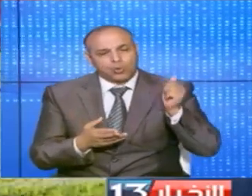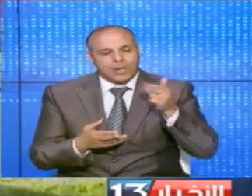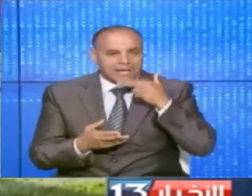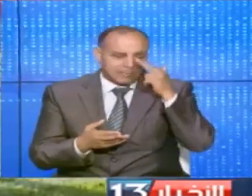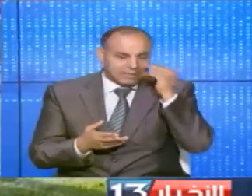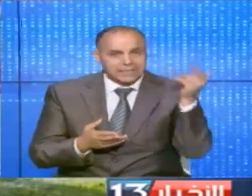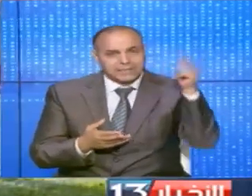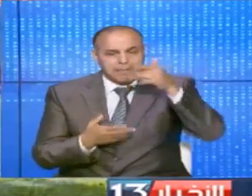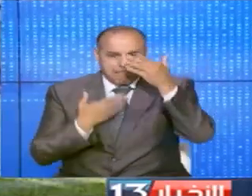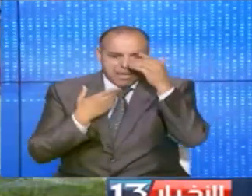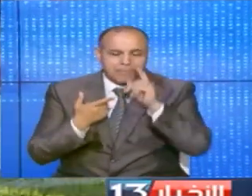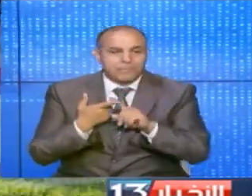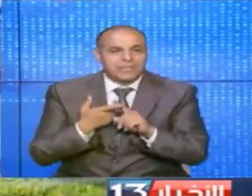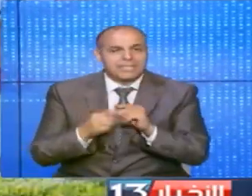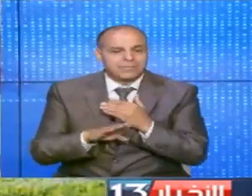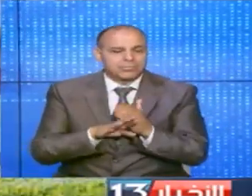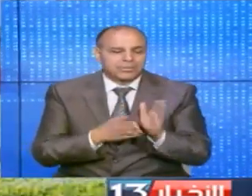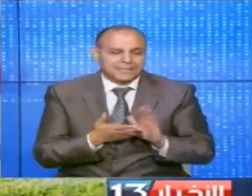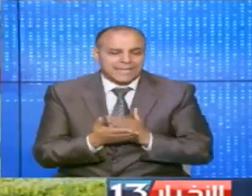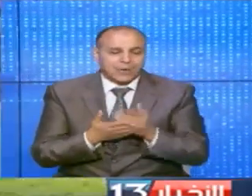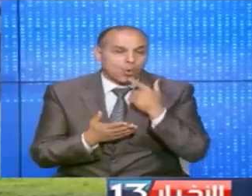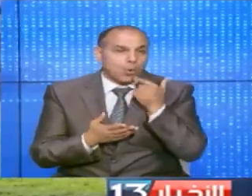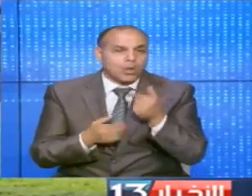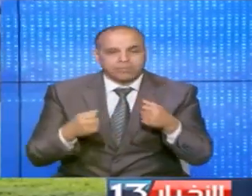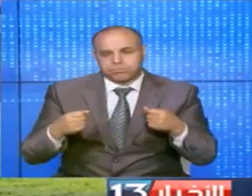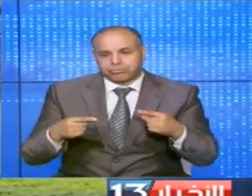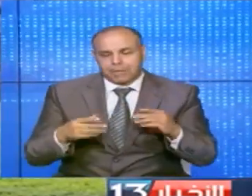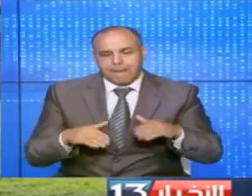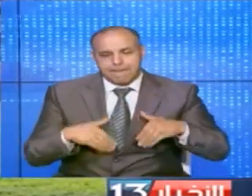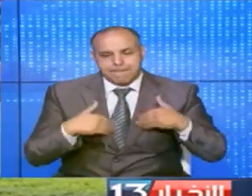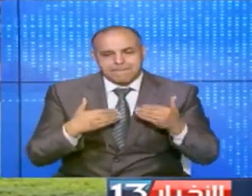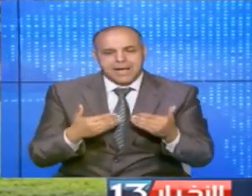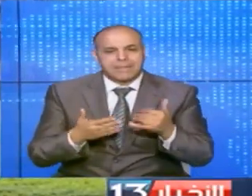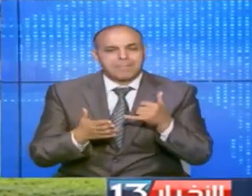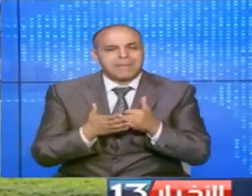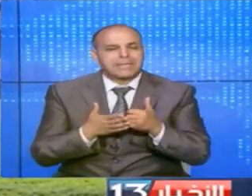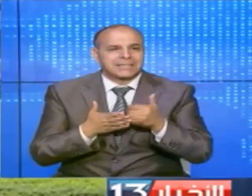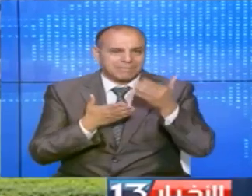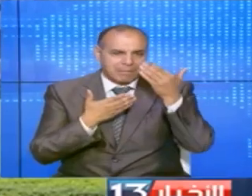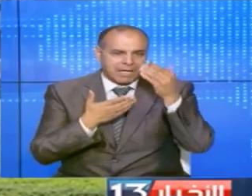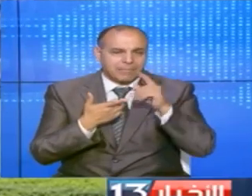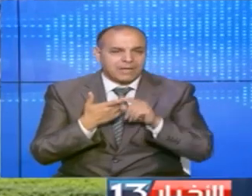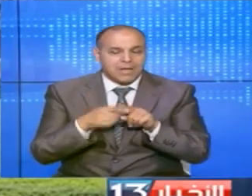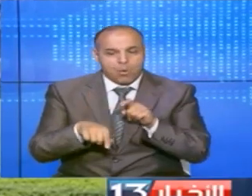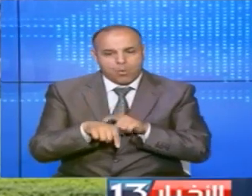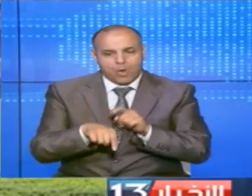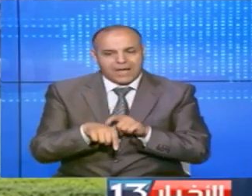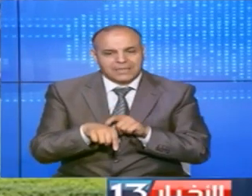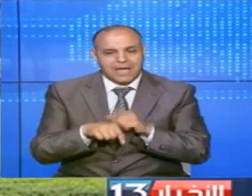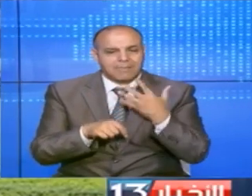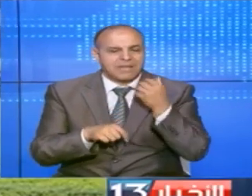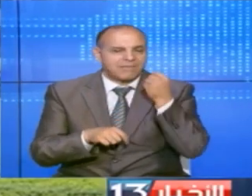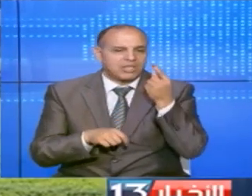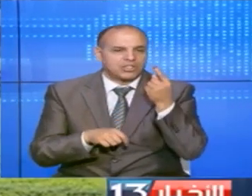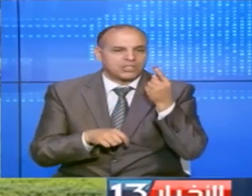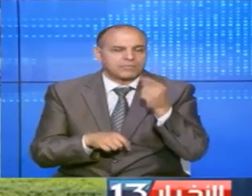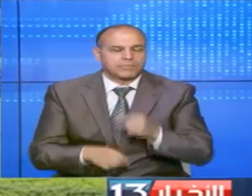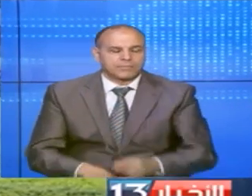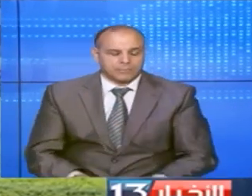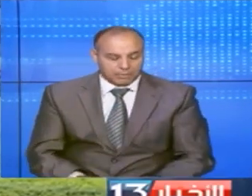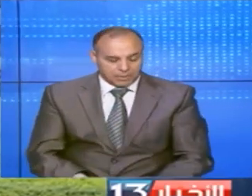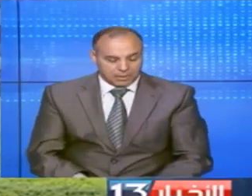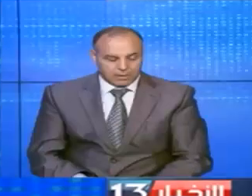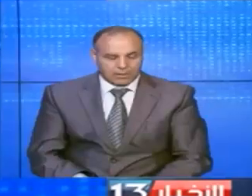الى المغرب لاستكمال التحضيرات للمباراه التي ستدور بمدينه سلا انطلاقا من الساعه الخامسه مساءا